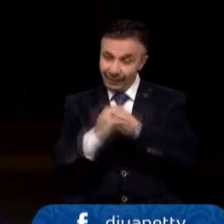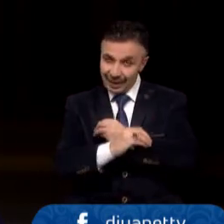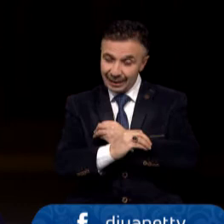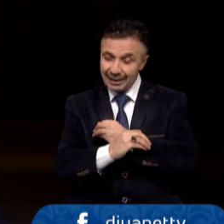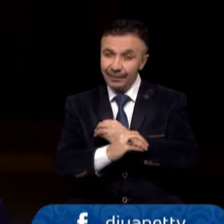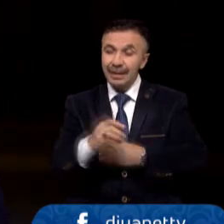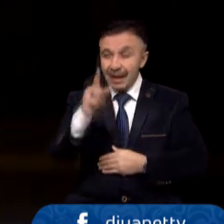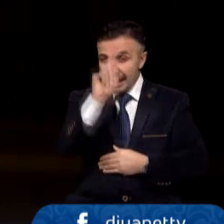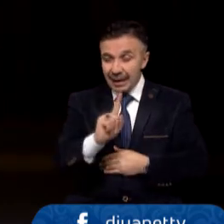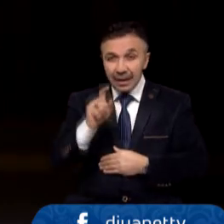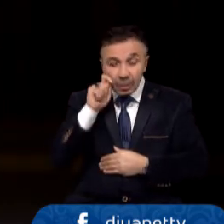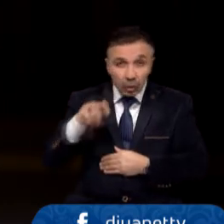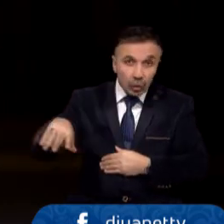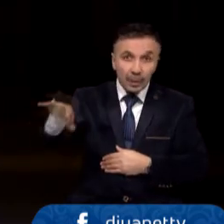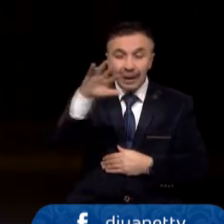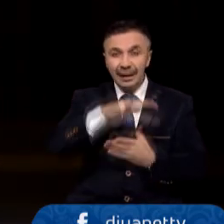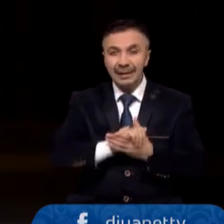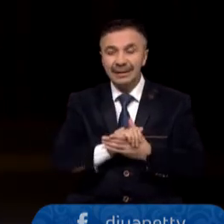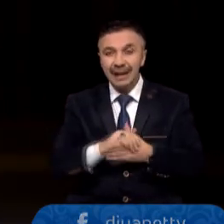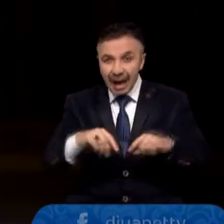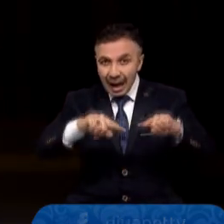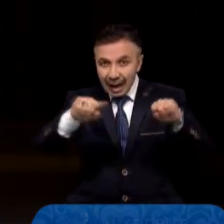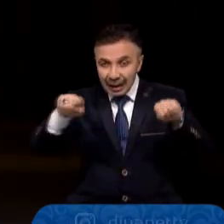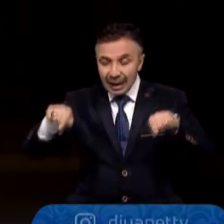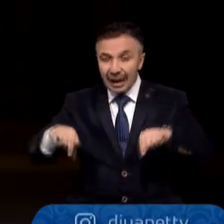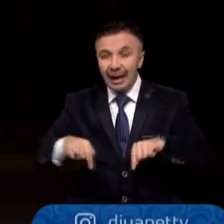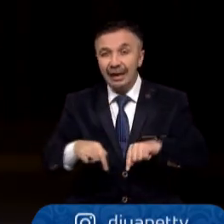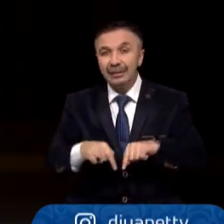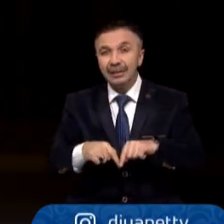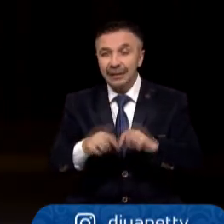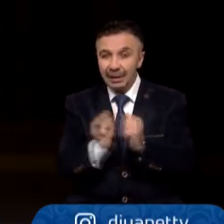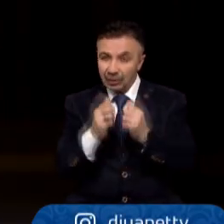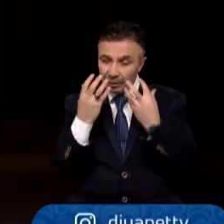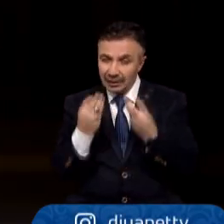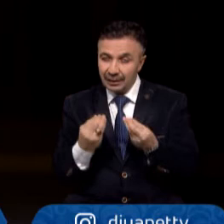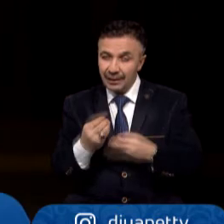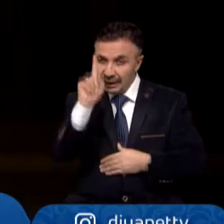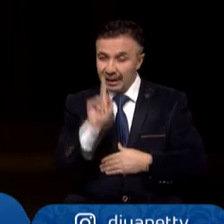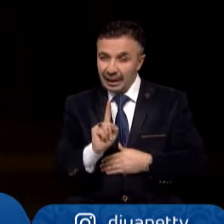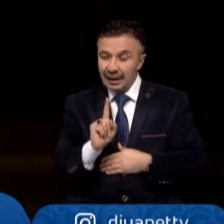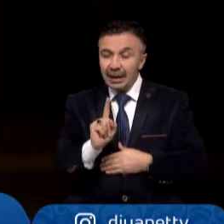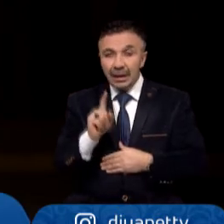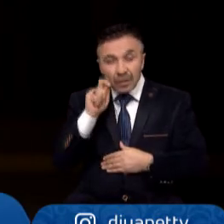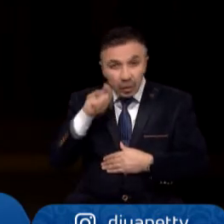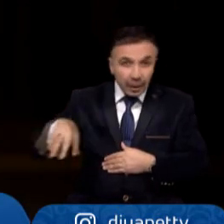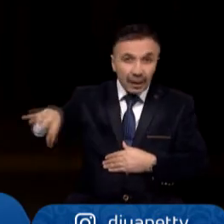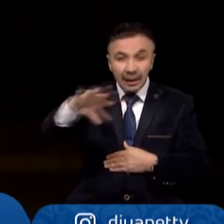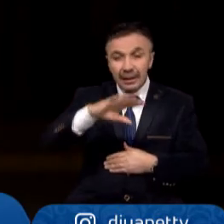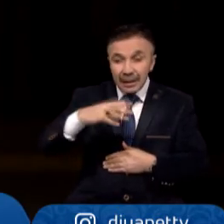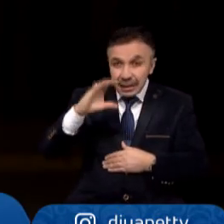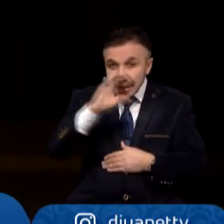ki İlk Müslümanların halkaya alınmasında İlk Müslümanların